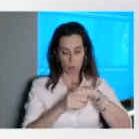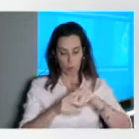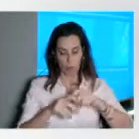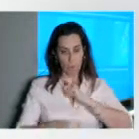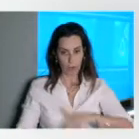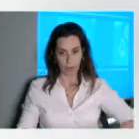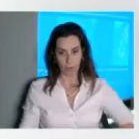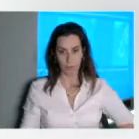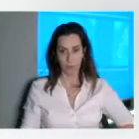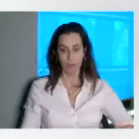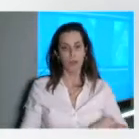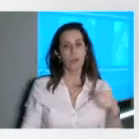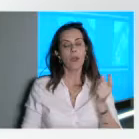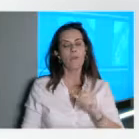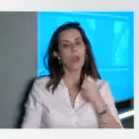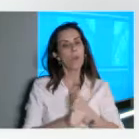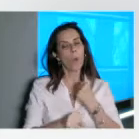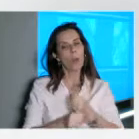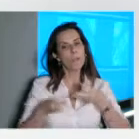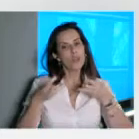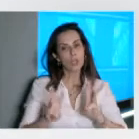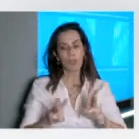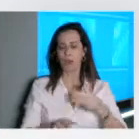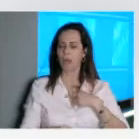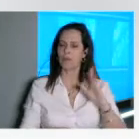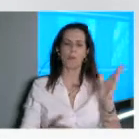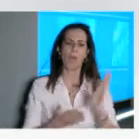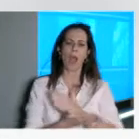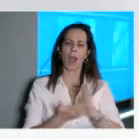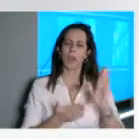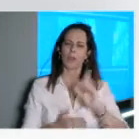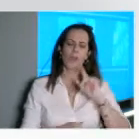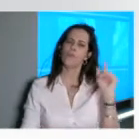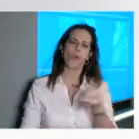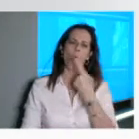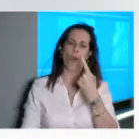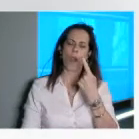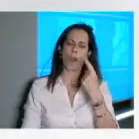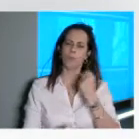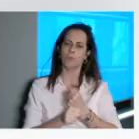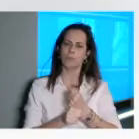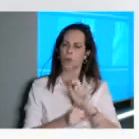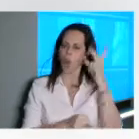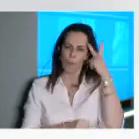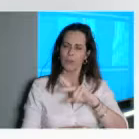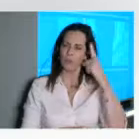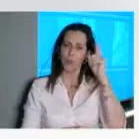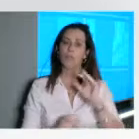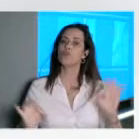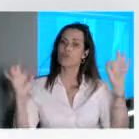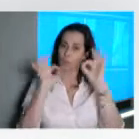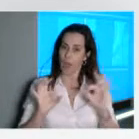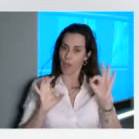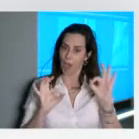האחרים, ולא פועל בשיטה שאני בעל הבית ואני קובע וכולם סביבי לא מבינים ולא יודעים שום